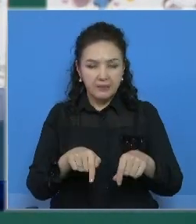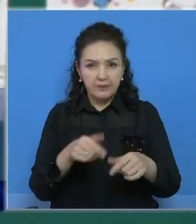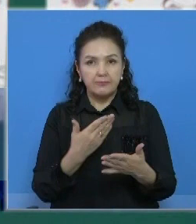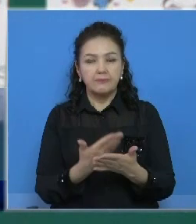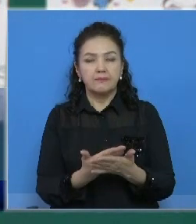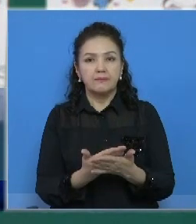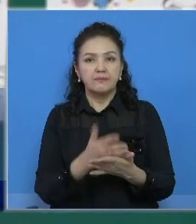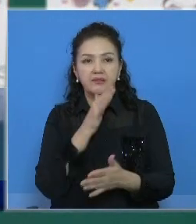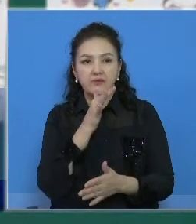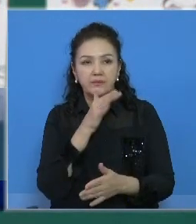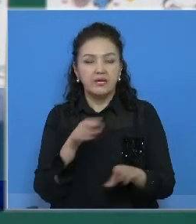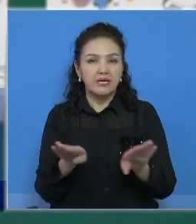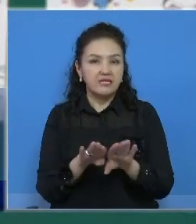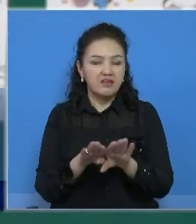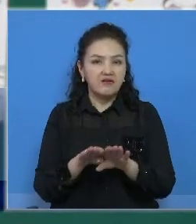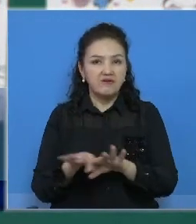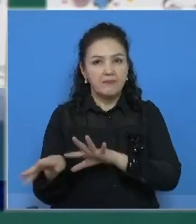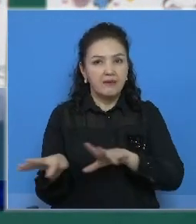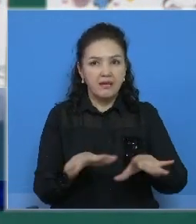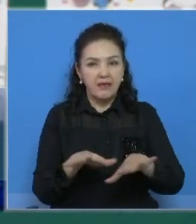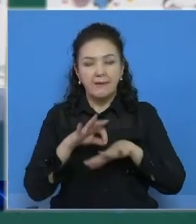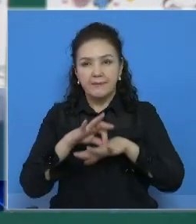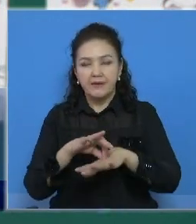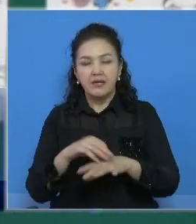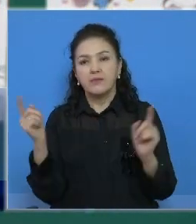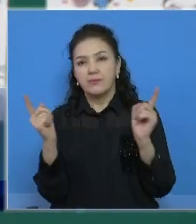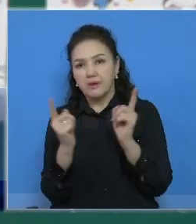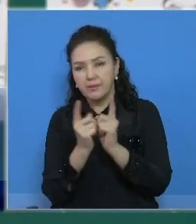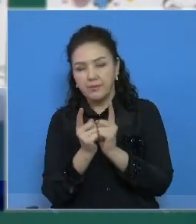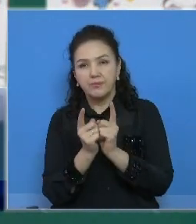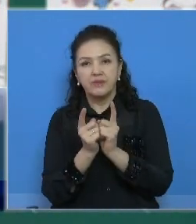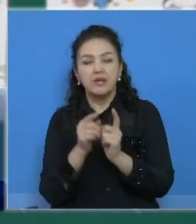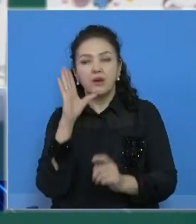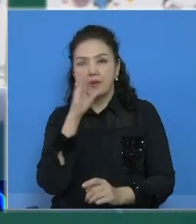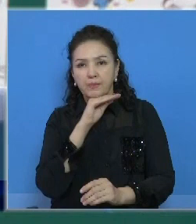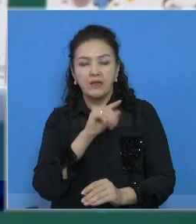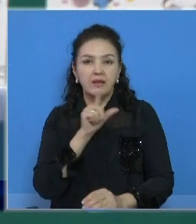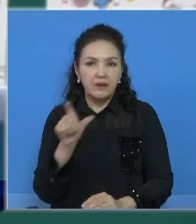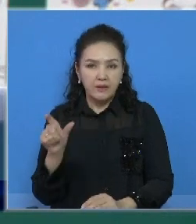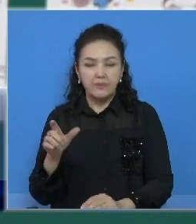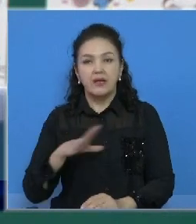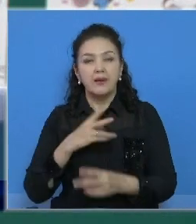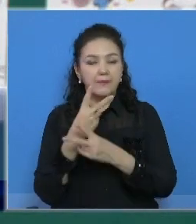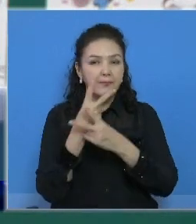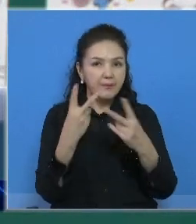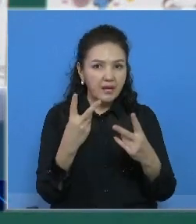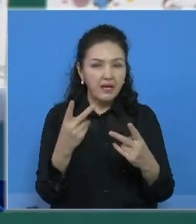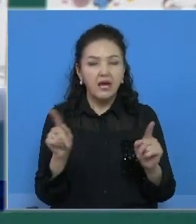Здесь во время этого форума провелись мотивационные встречи с успешными людьми, которые